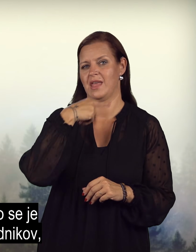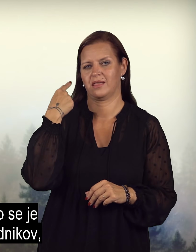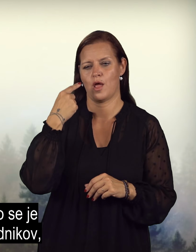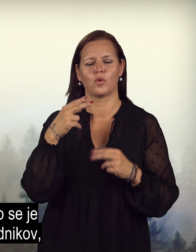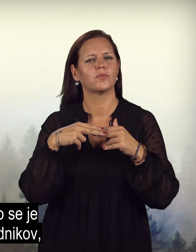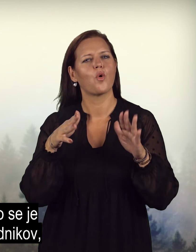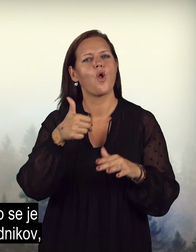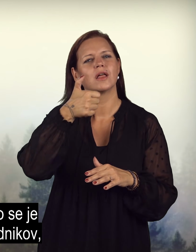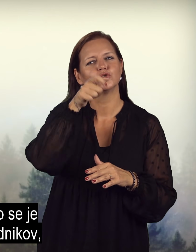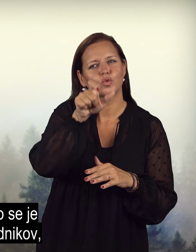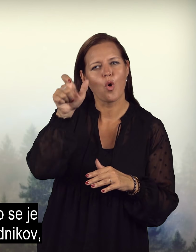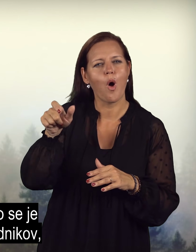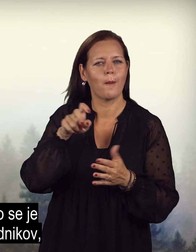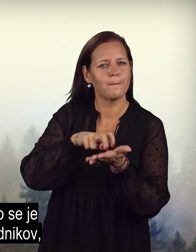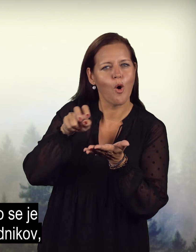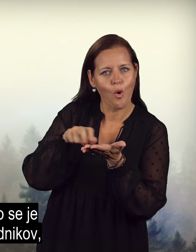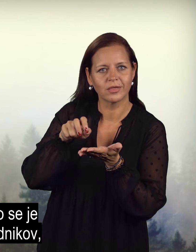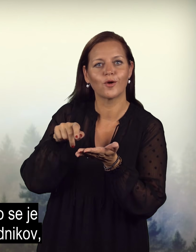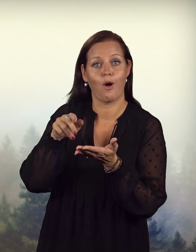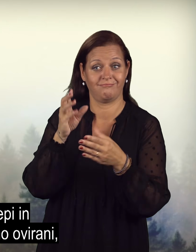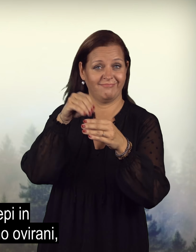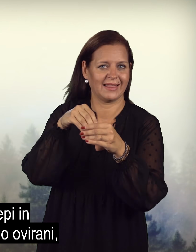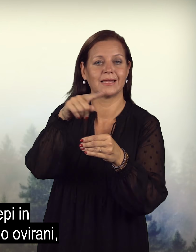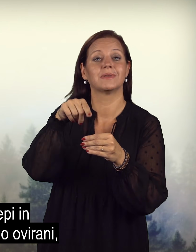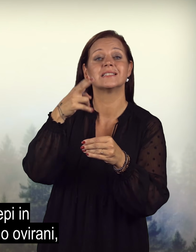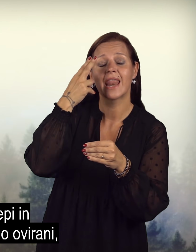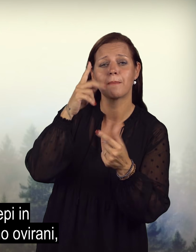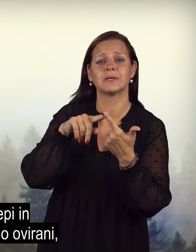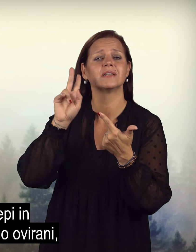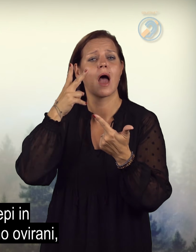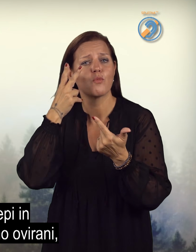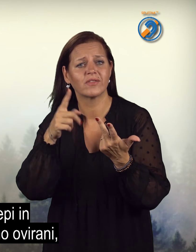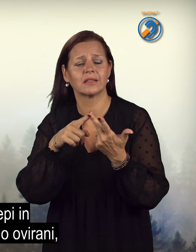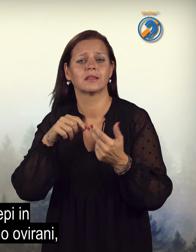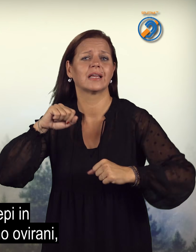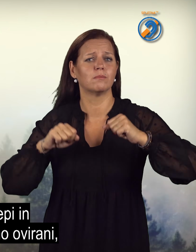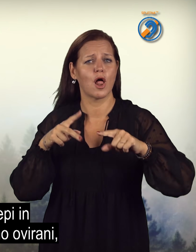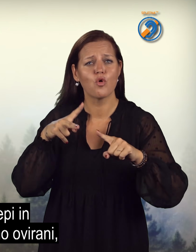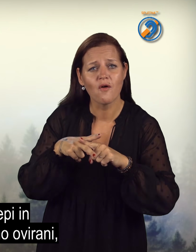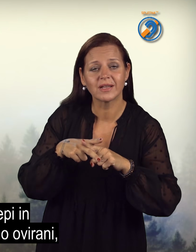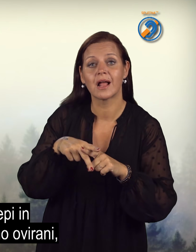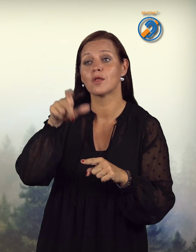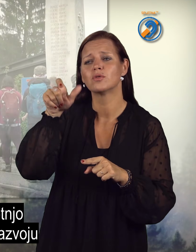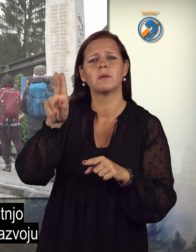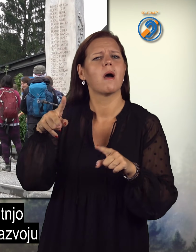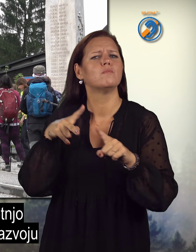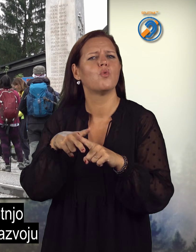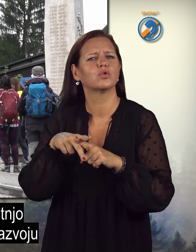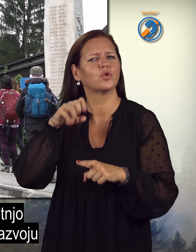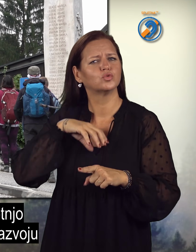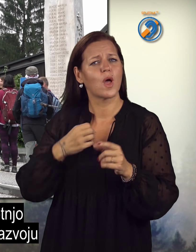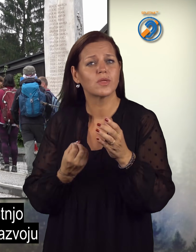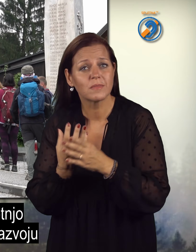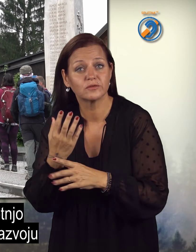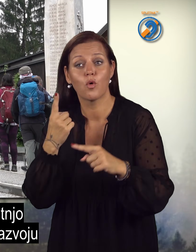Minulo nedeljo se je okoli 100 pohodnikov, med njimi slepi in slabovidni, gibalno ovirani, osebe